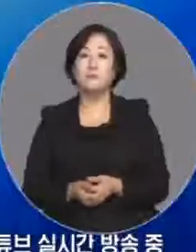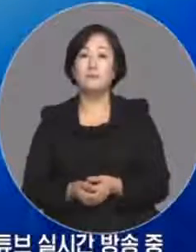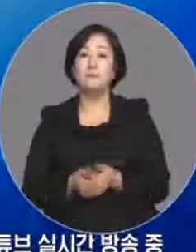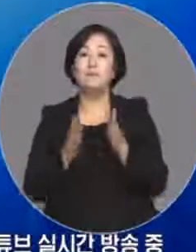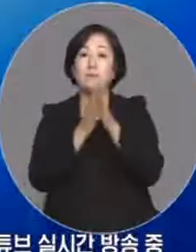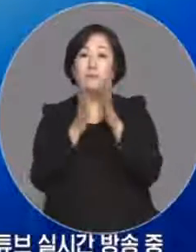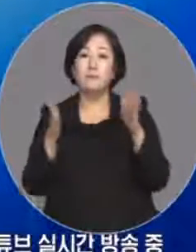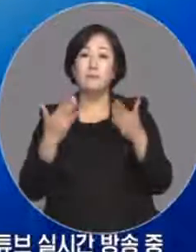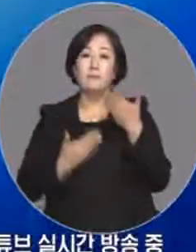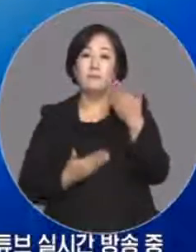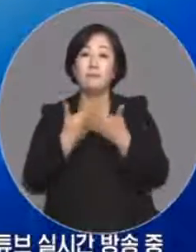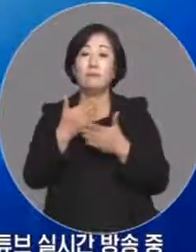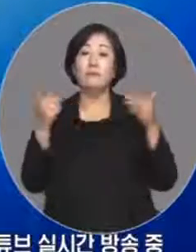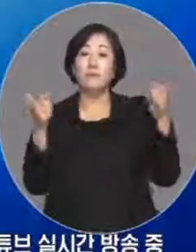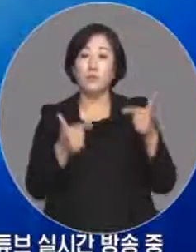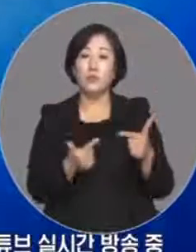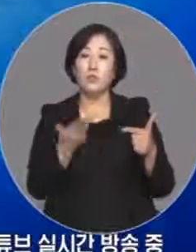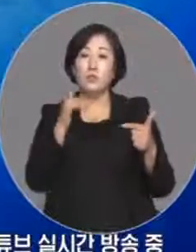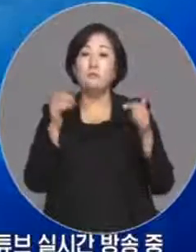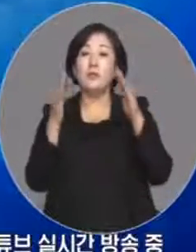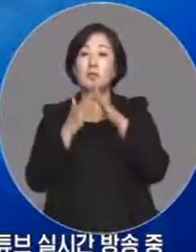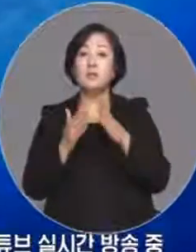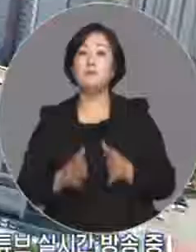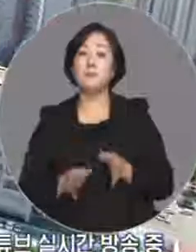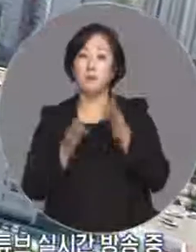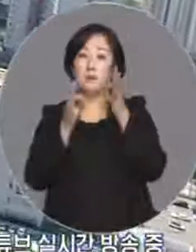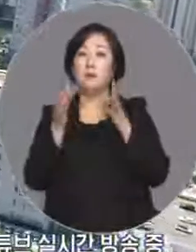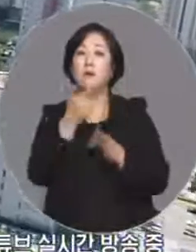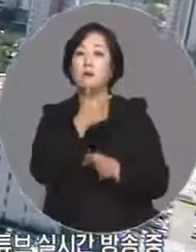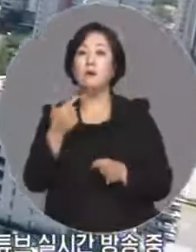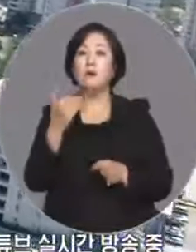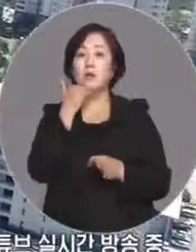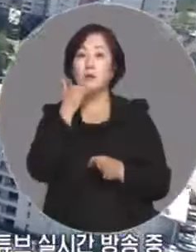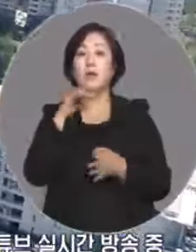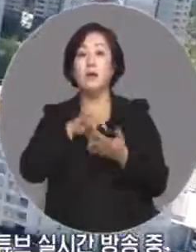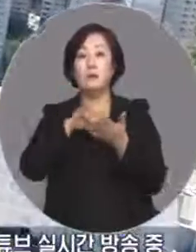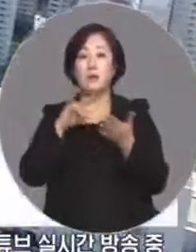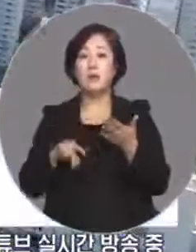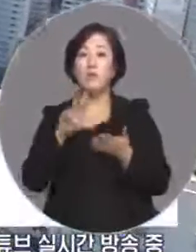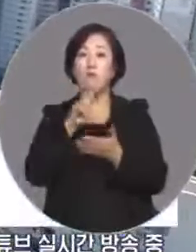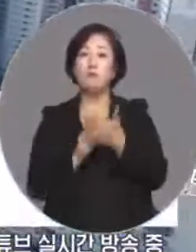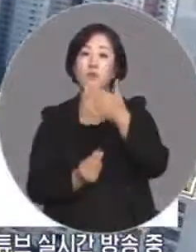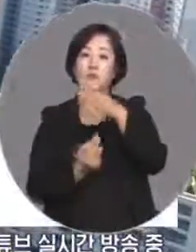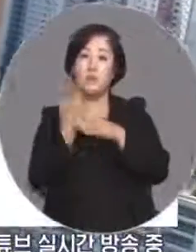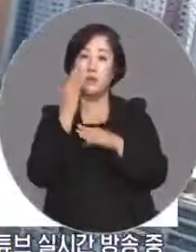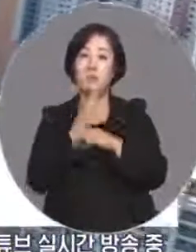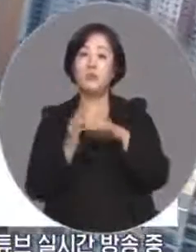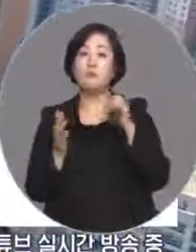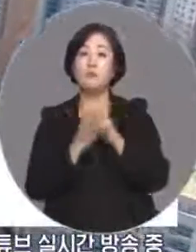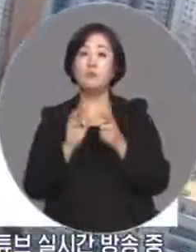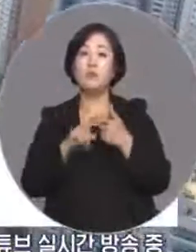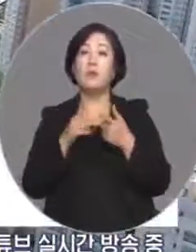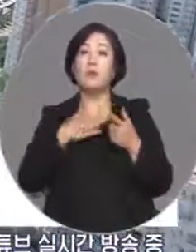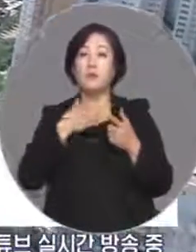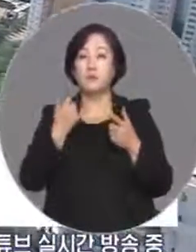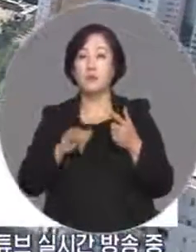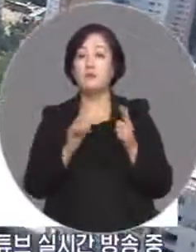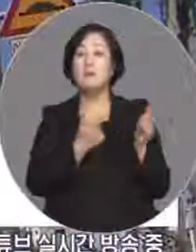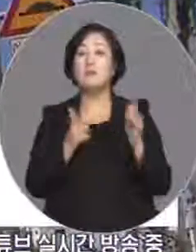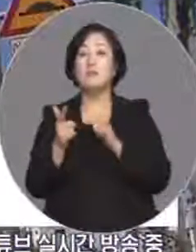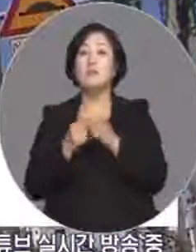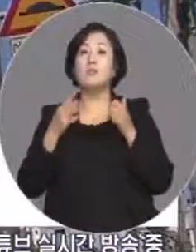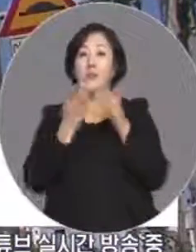아파트 거래는 주고 있지만 집값 상승 기대감 과 세금문제 때문에 아파트 증여 열풍이 올해도 거셉니다